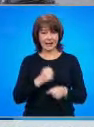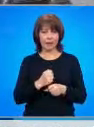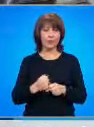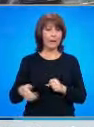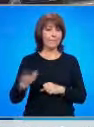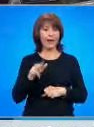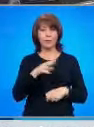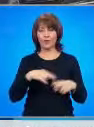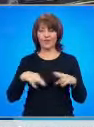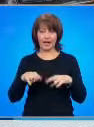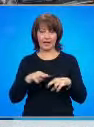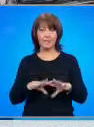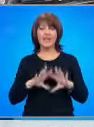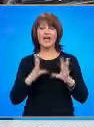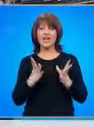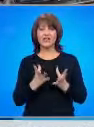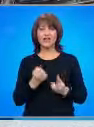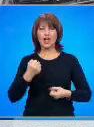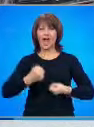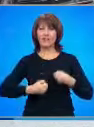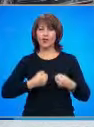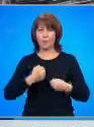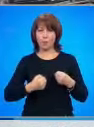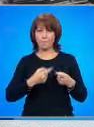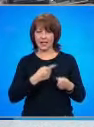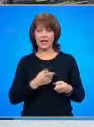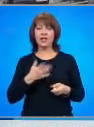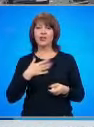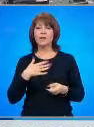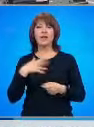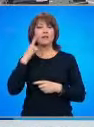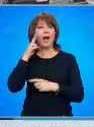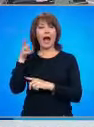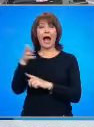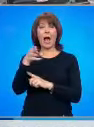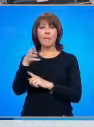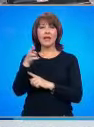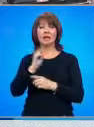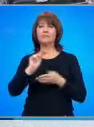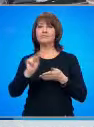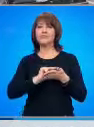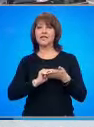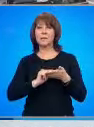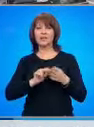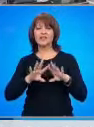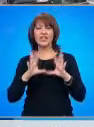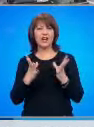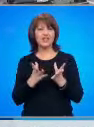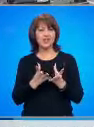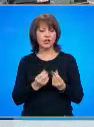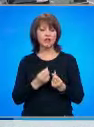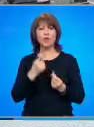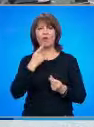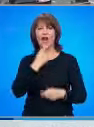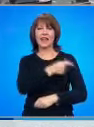Иван Демерджиев и всички полицейски коли ще бъдат оборудвани с камери, които да записват всичко по време на